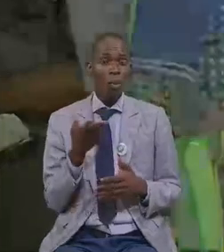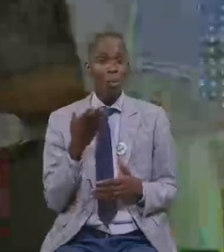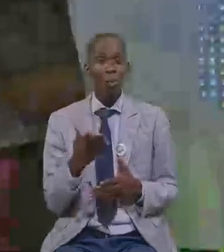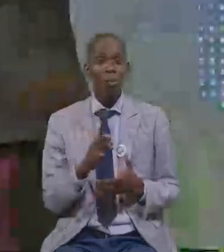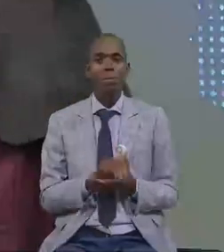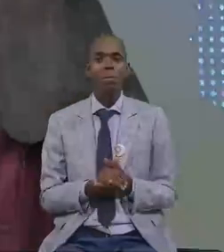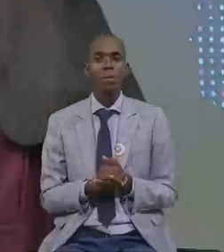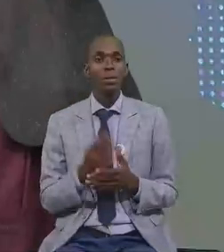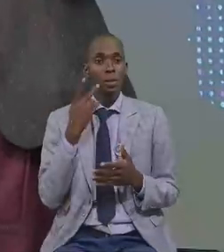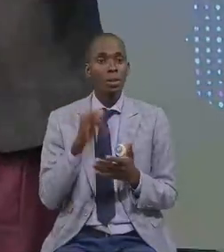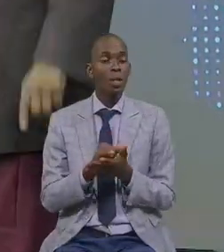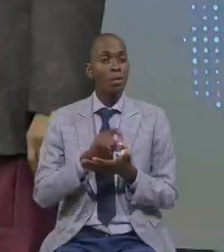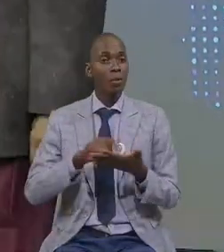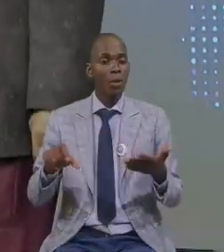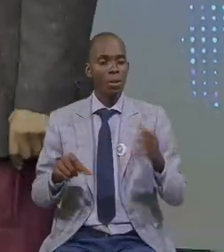voyez ce verset là-bas?